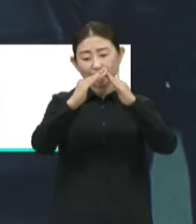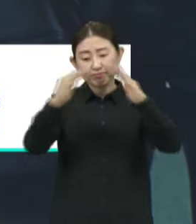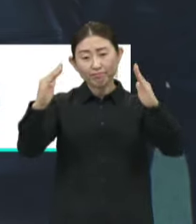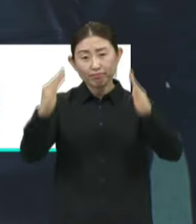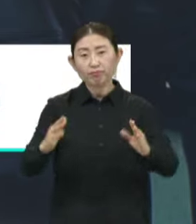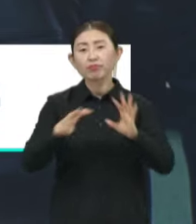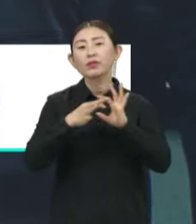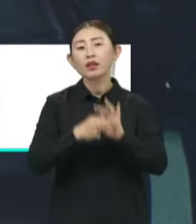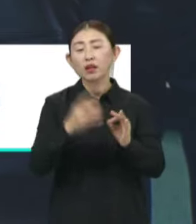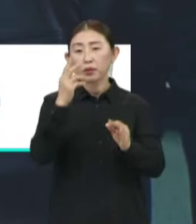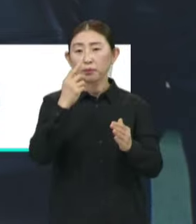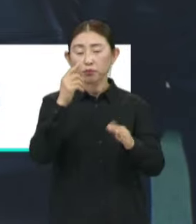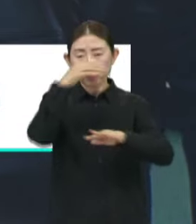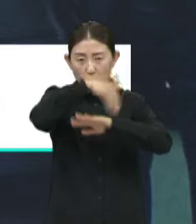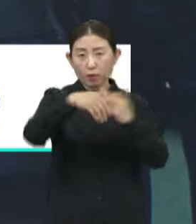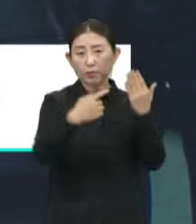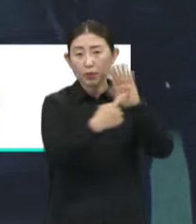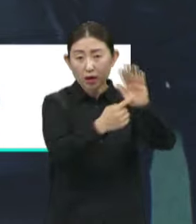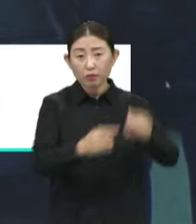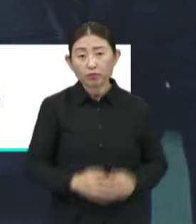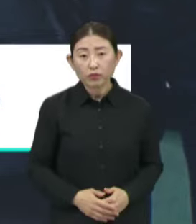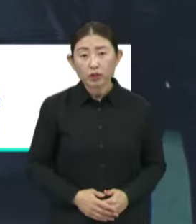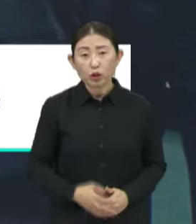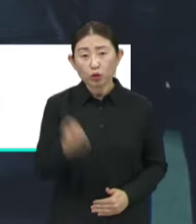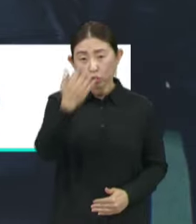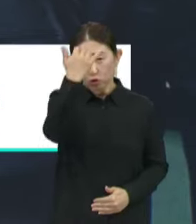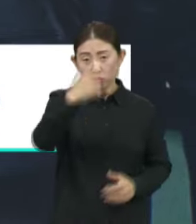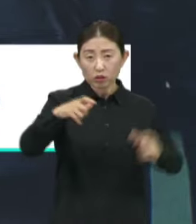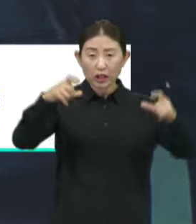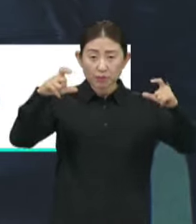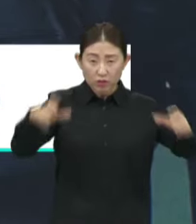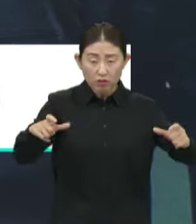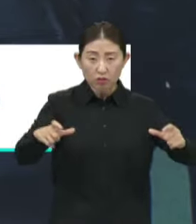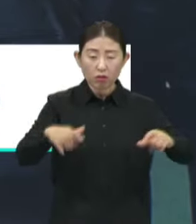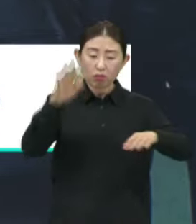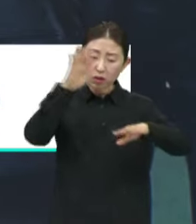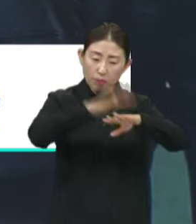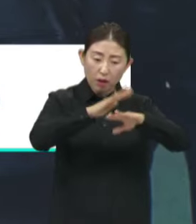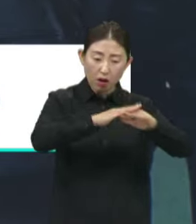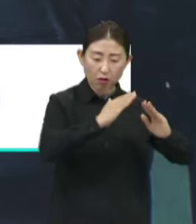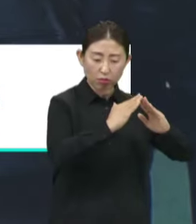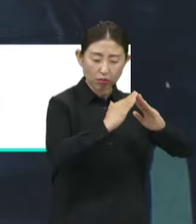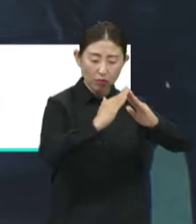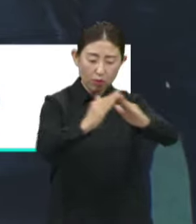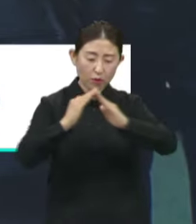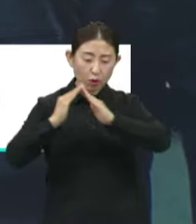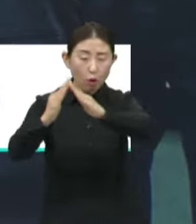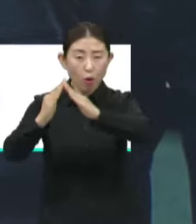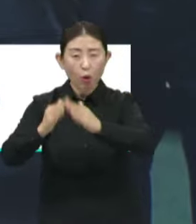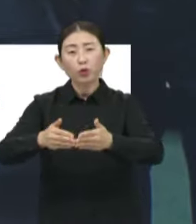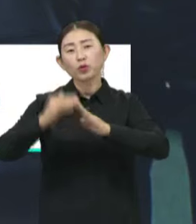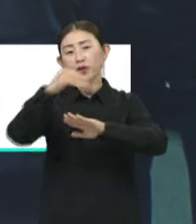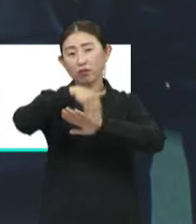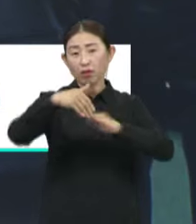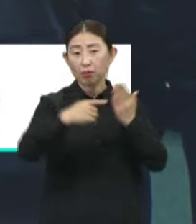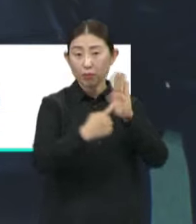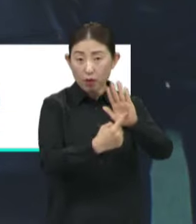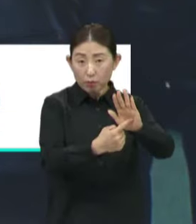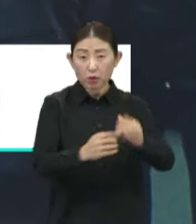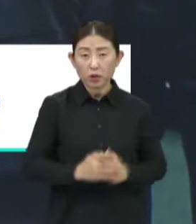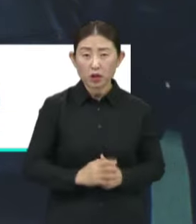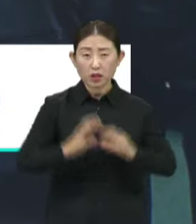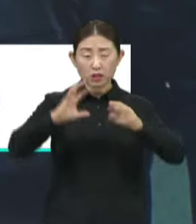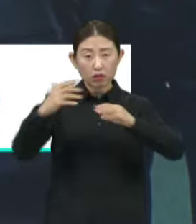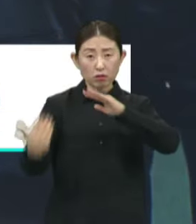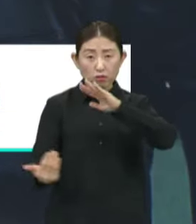선보였습니다. 국내 최대 규모 스마트팜 단지인 충남 글로벌 홀티 컴플렉스 조성 계획을 발표하면서 세계